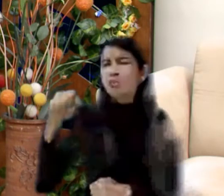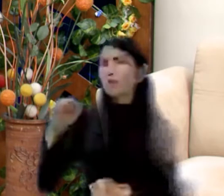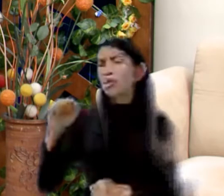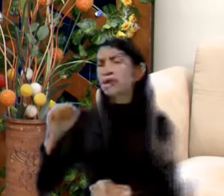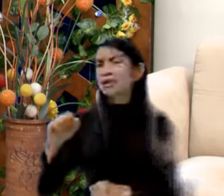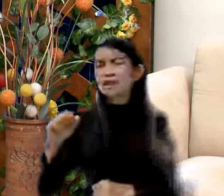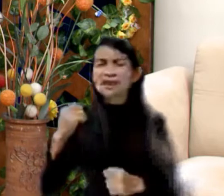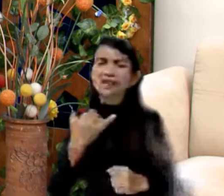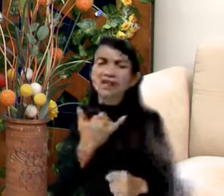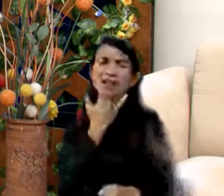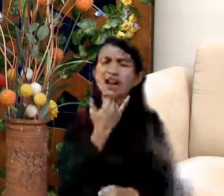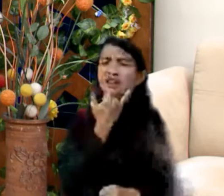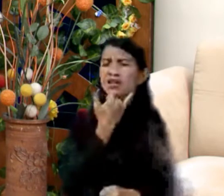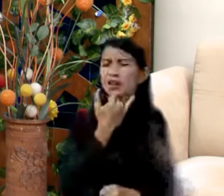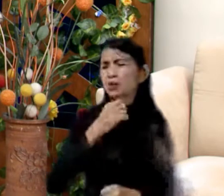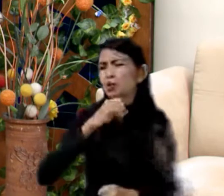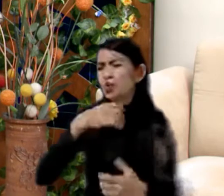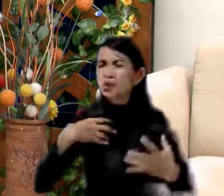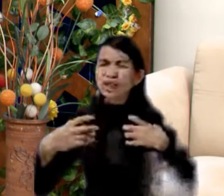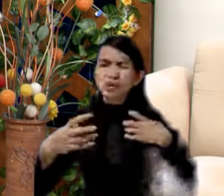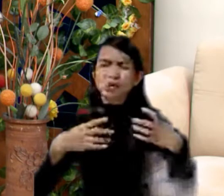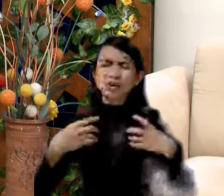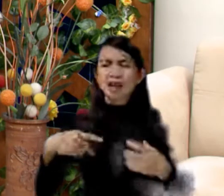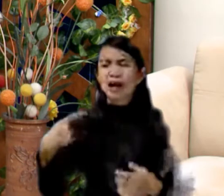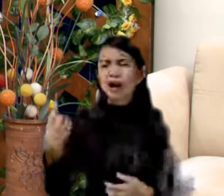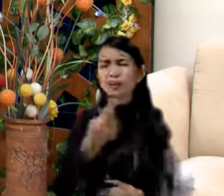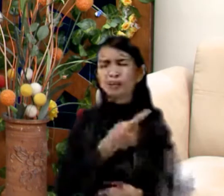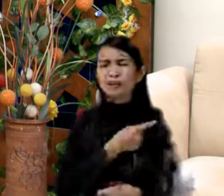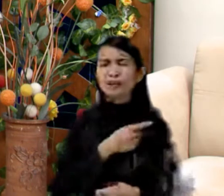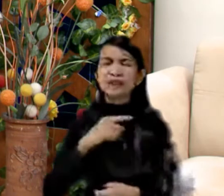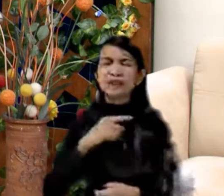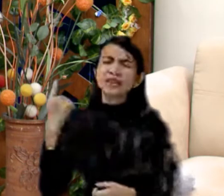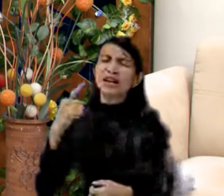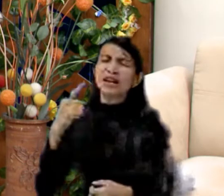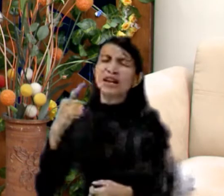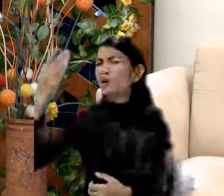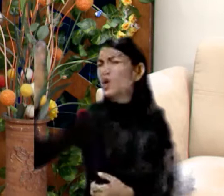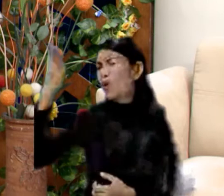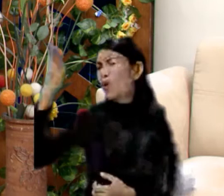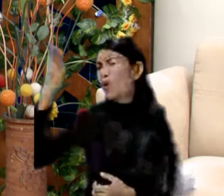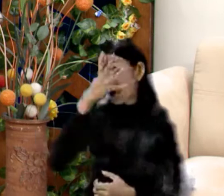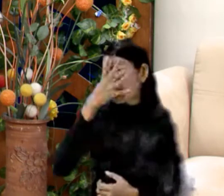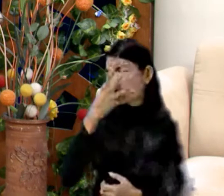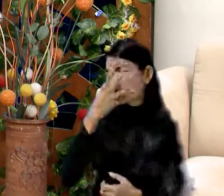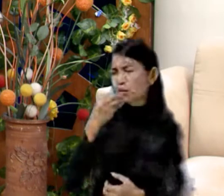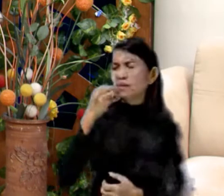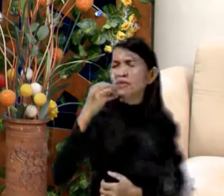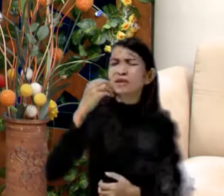kehendak Tuhan. Seringkali di dalam hidup kami Engkau dipermalukan. Oleh karena itu ya Tuhan,